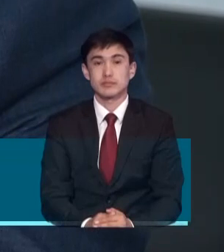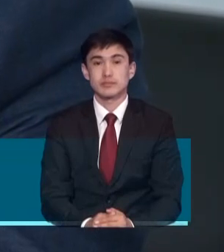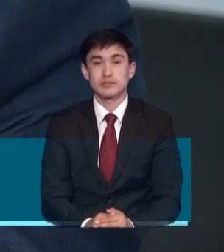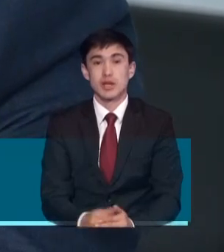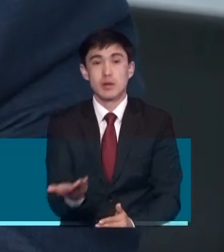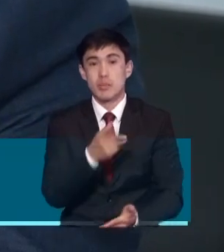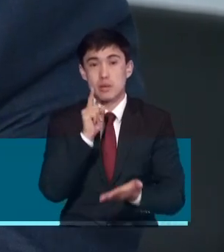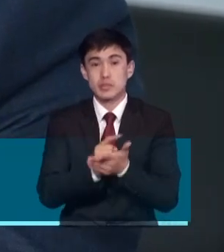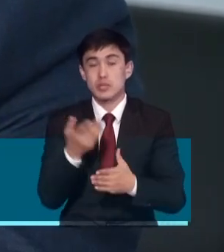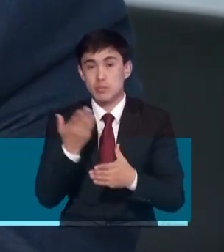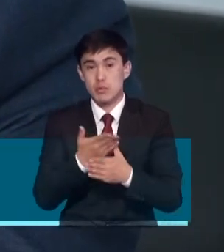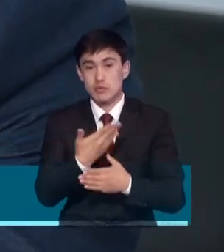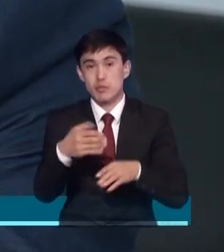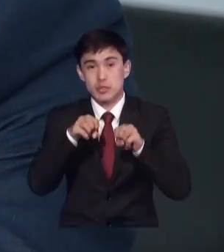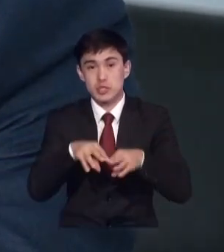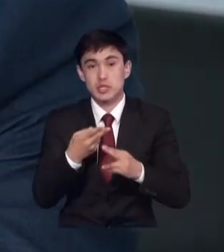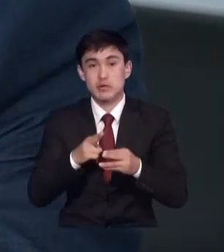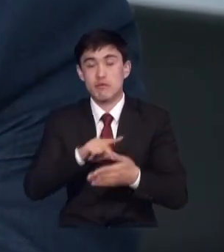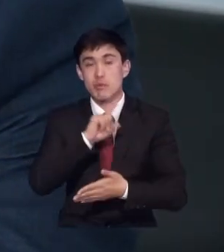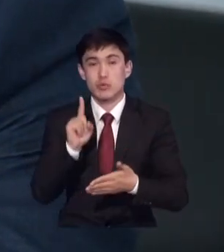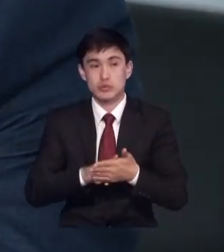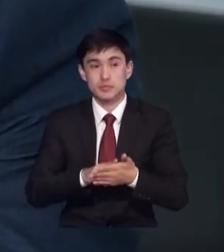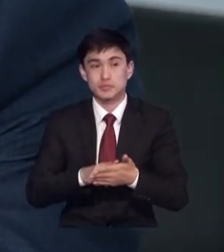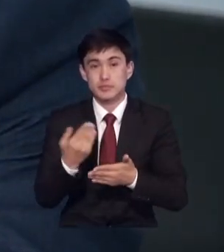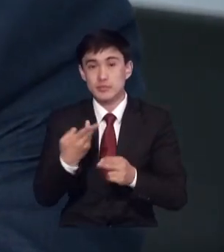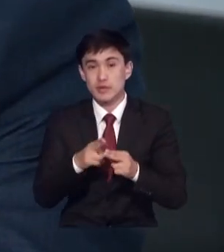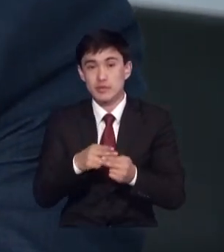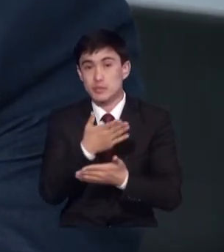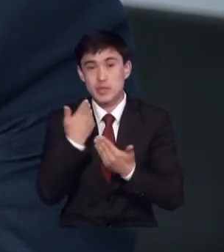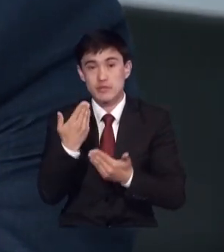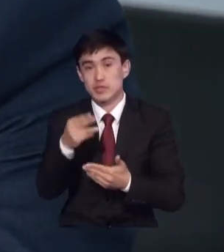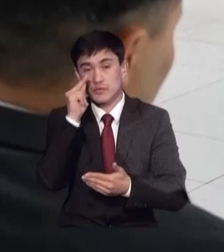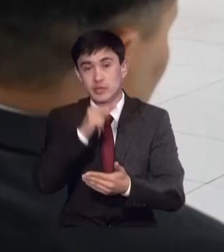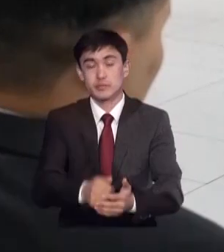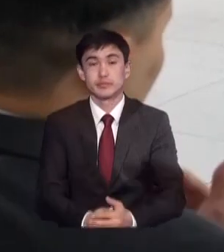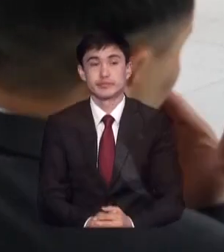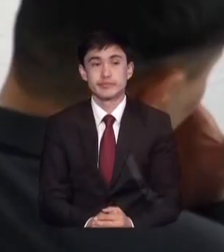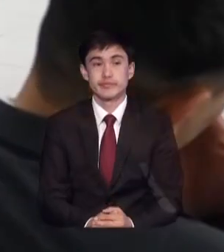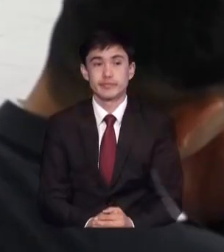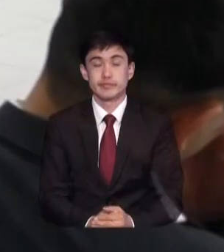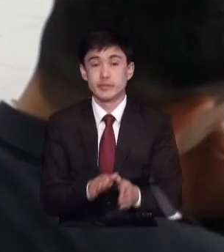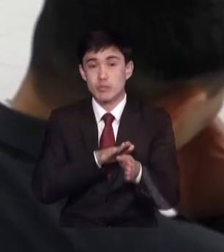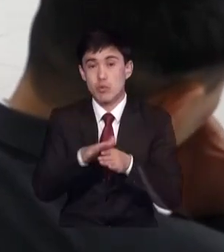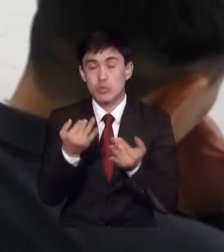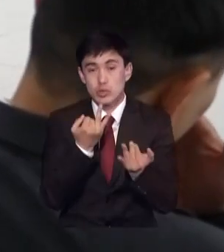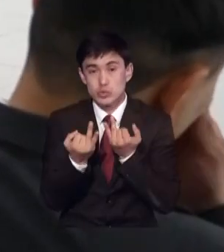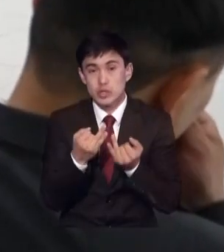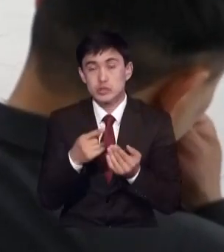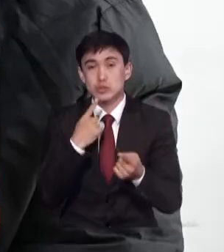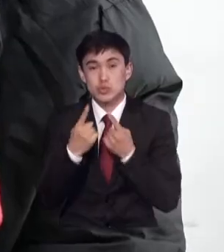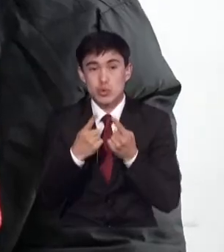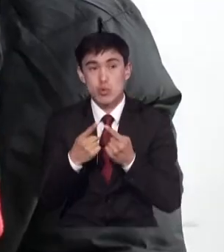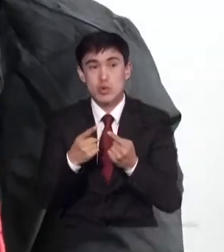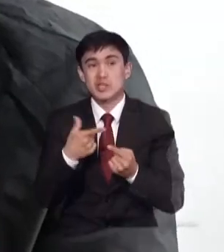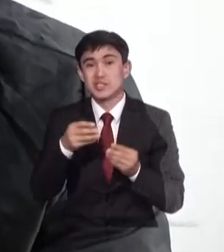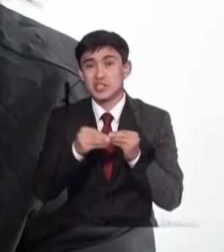Мы обязательно поможем вам в решении данного вопроса, ведь в этом нет вашей вины. Полноценную консультацию получило около 10